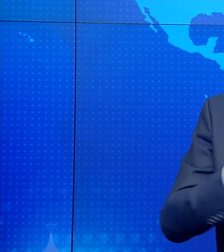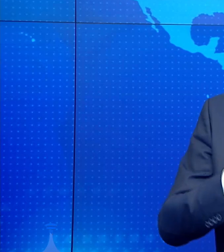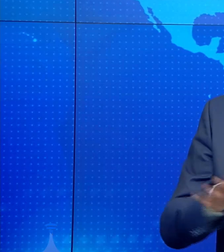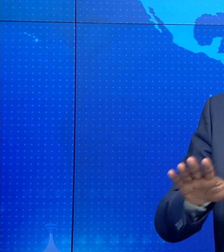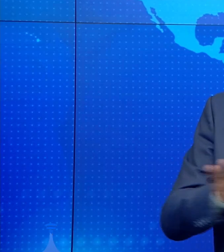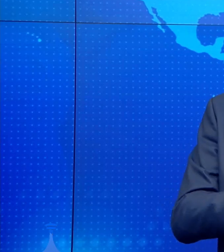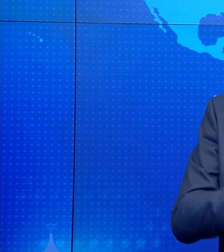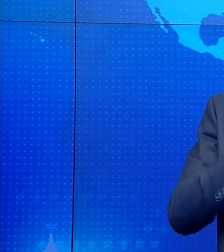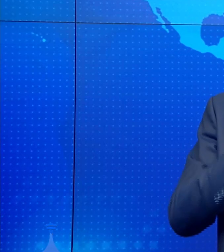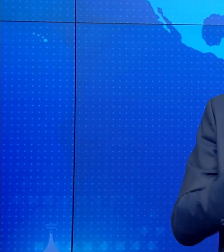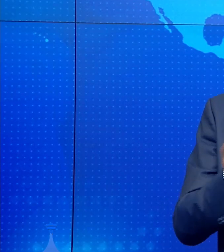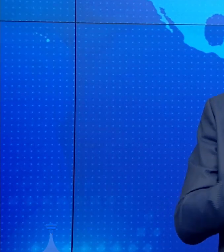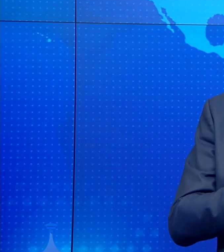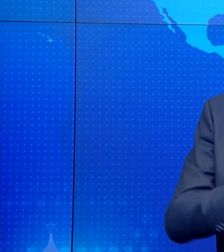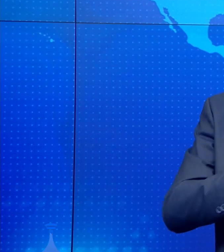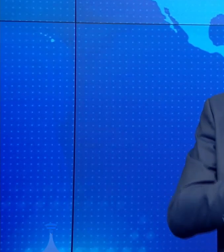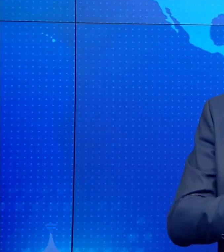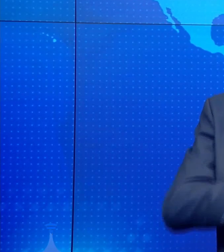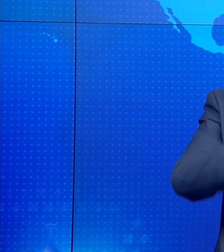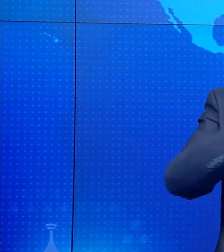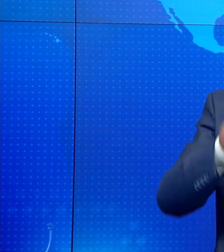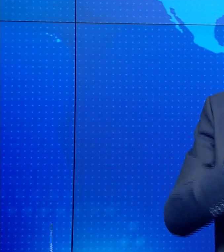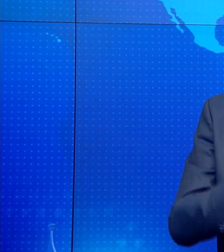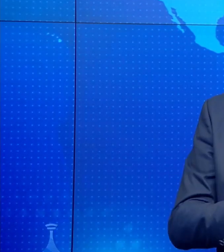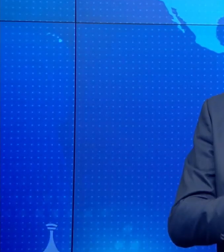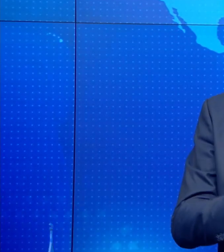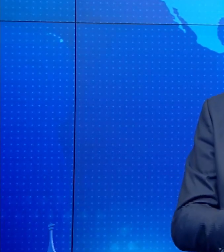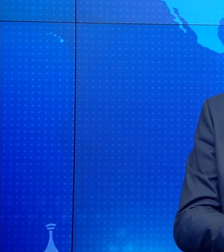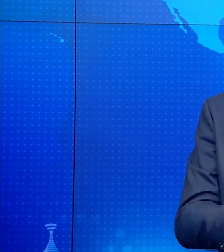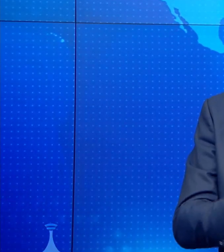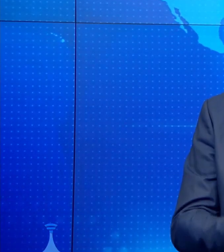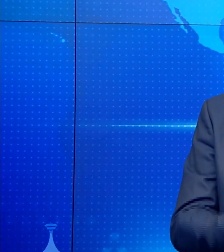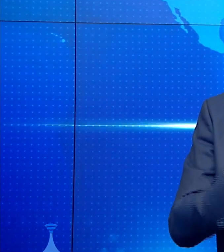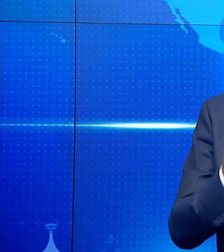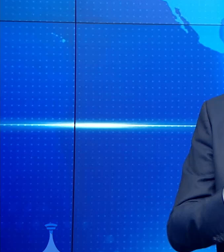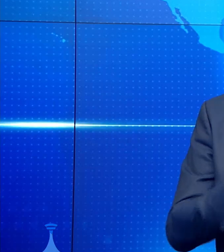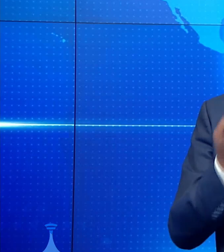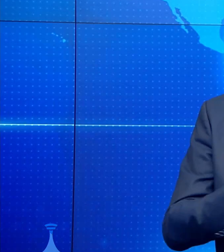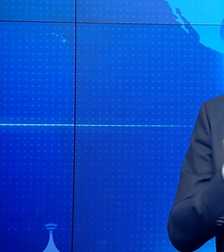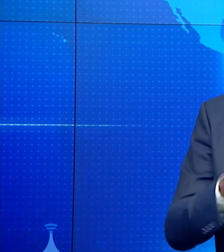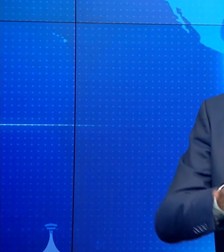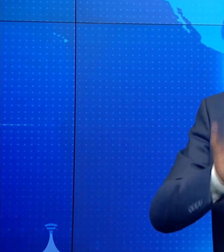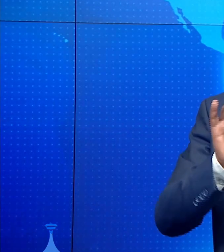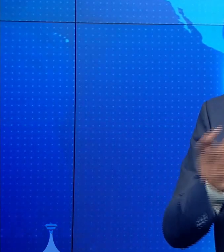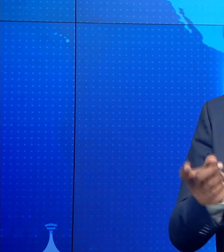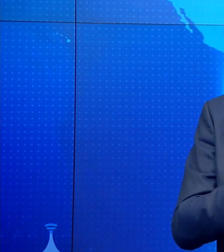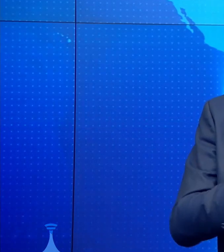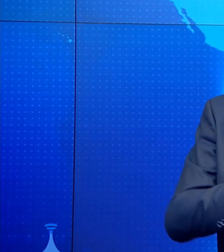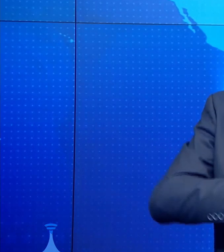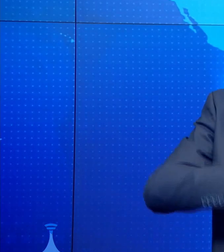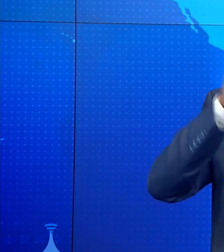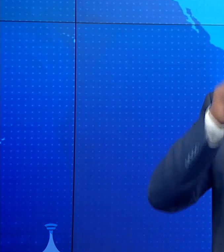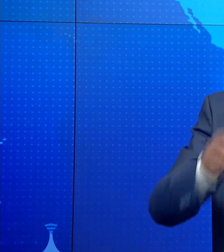እየወሰደ ያለው የተሟላ የማክሮ ኢኮኖሚ ሪፎርም በሁሉም መስክ ዘርፉ ብዙ ጠቀሜታዎች እያስገኘ